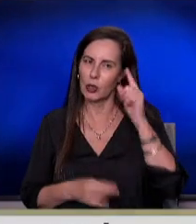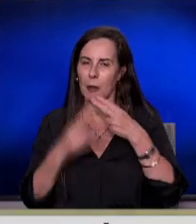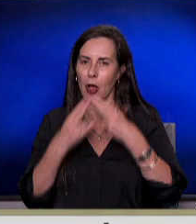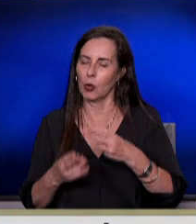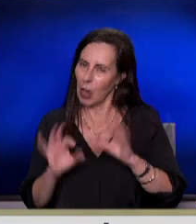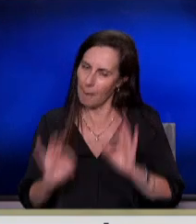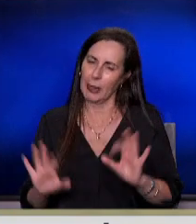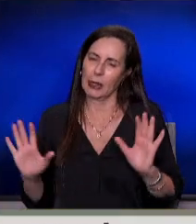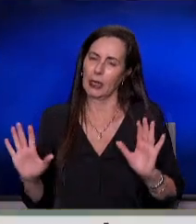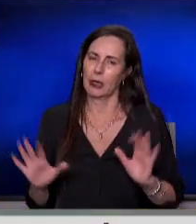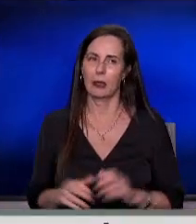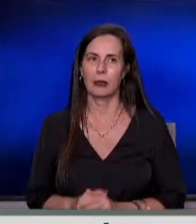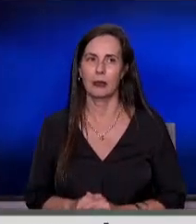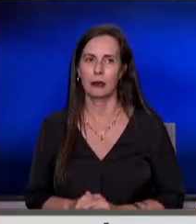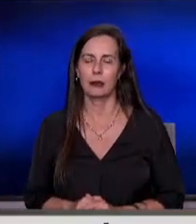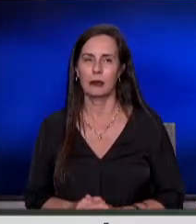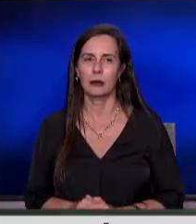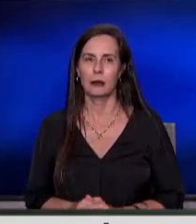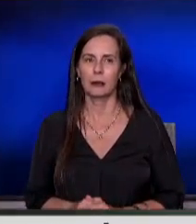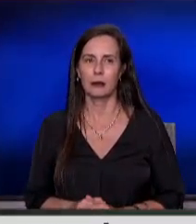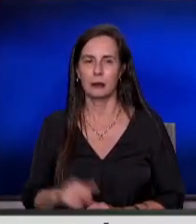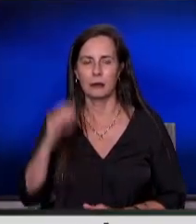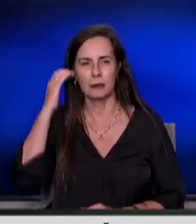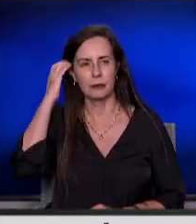לך. אמיתי.